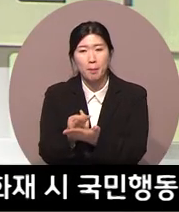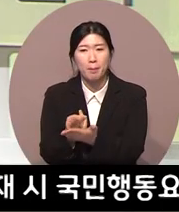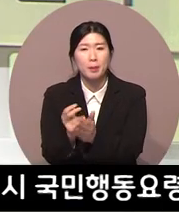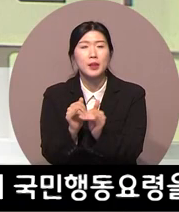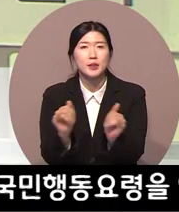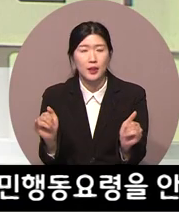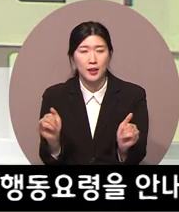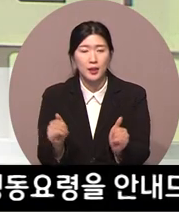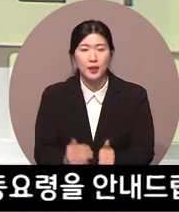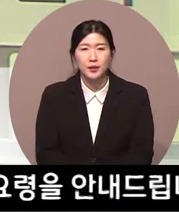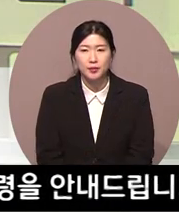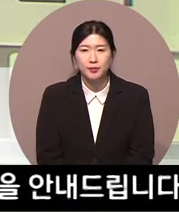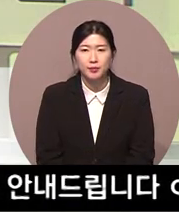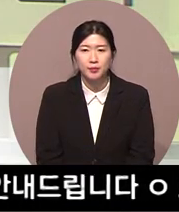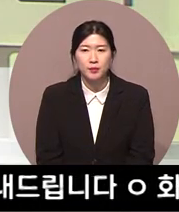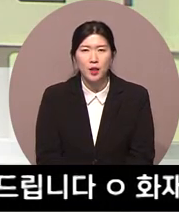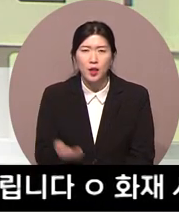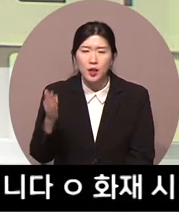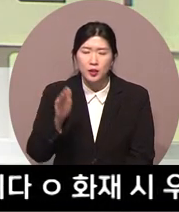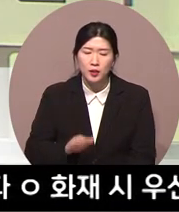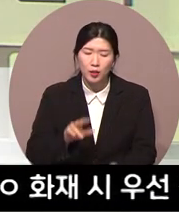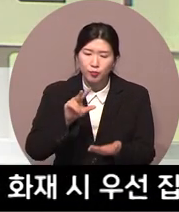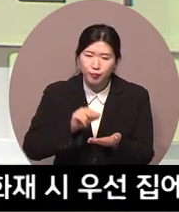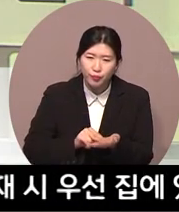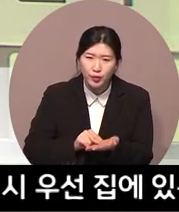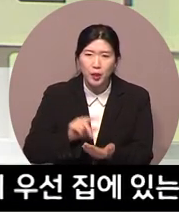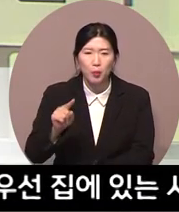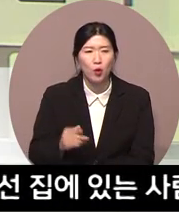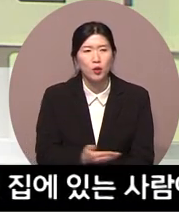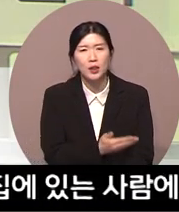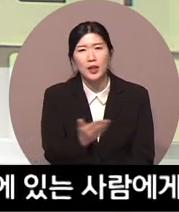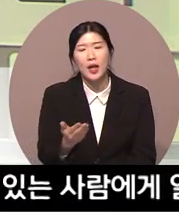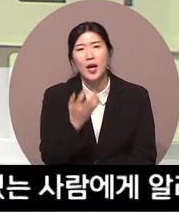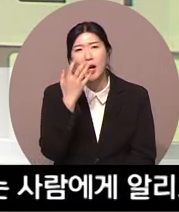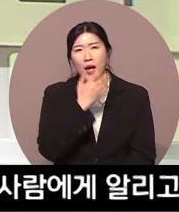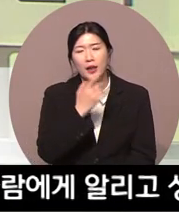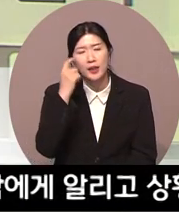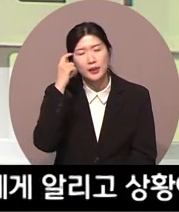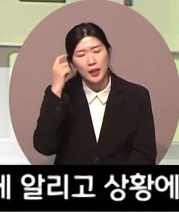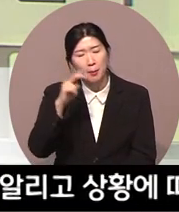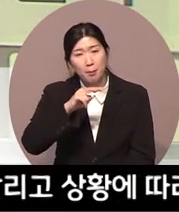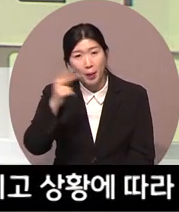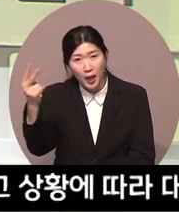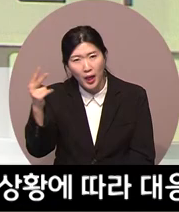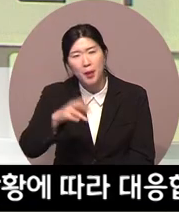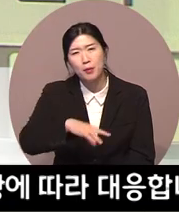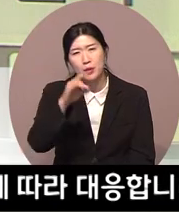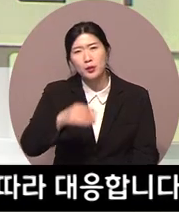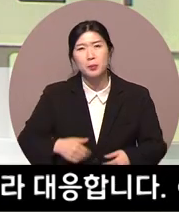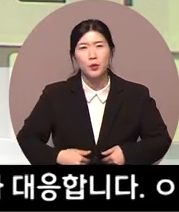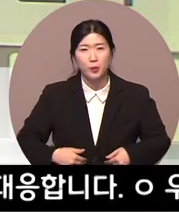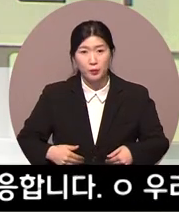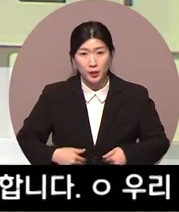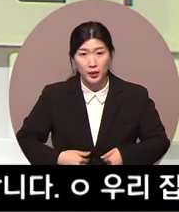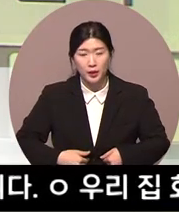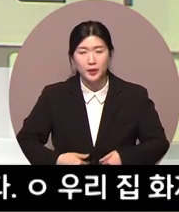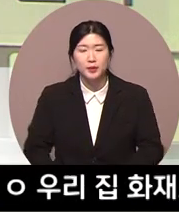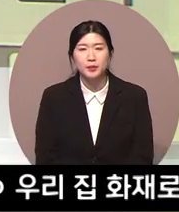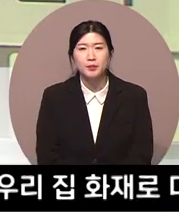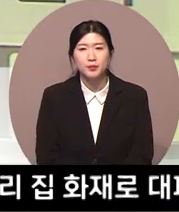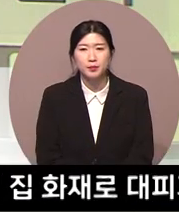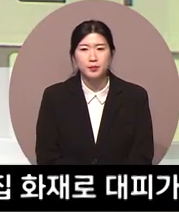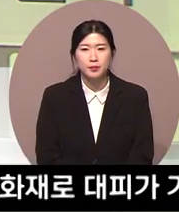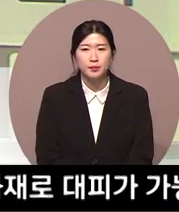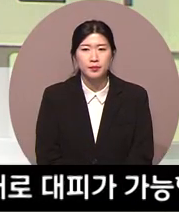돕고 있습니다 하지만 무엇보다 어려운 건 노숙인들을 향한 편견어린 시선을 뛰어넘는 것이라고 하는데요 박선진 기자가